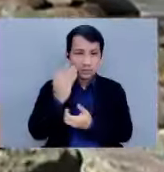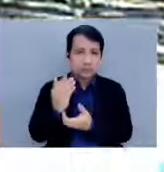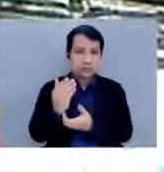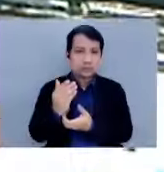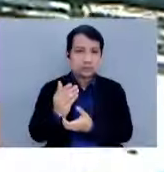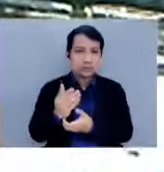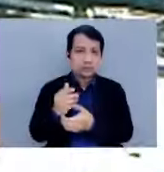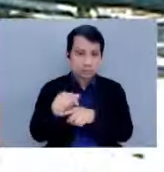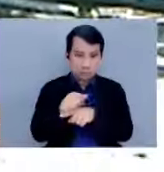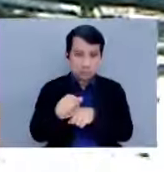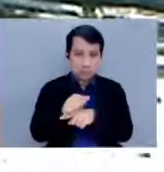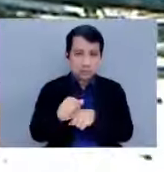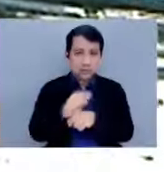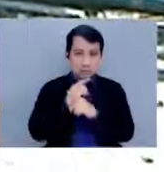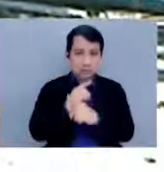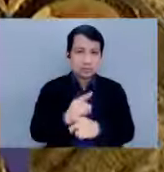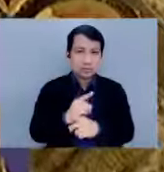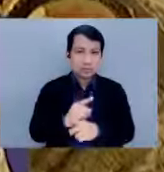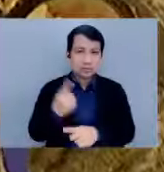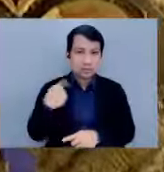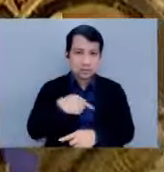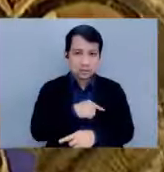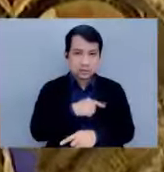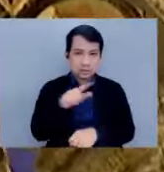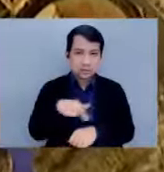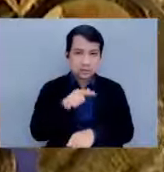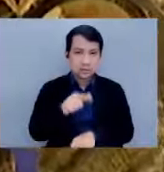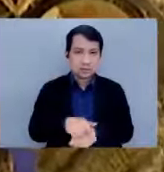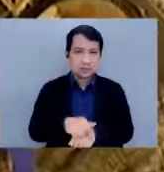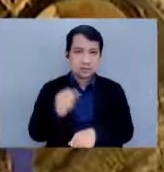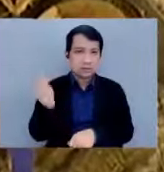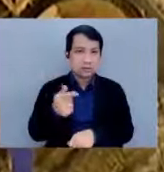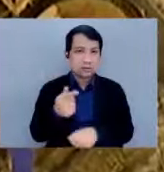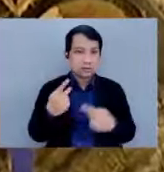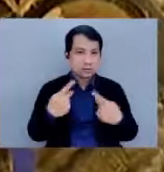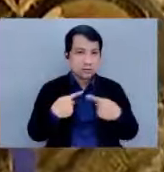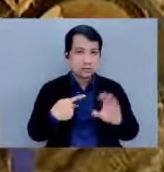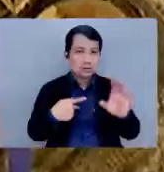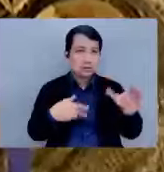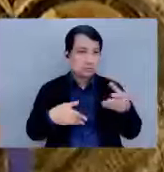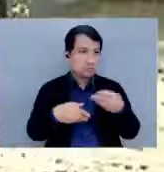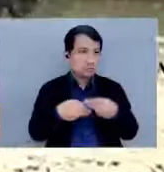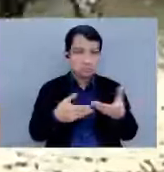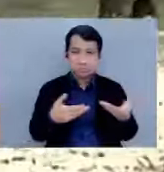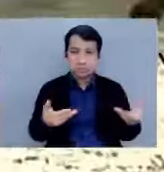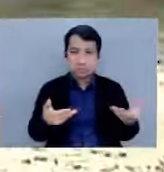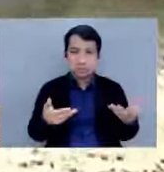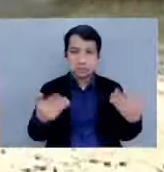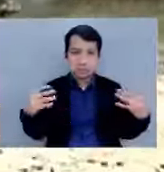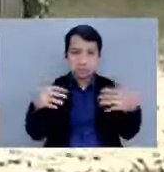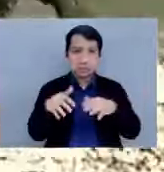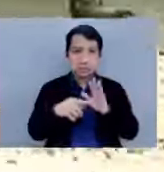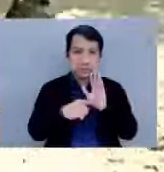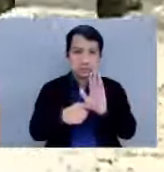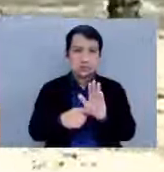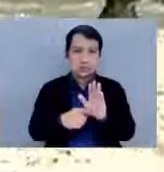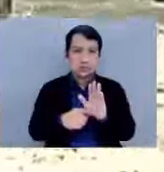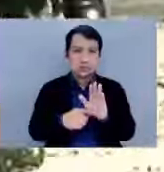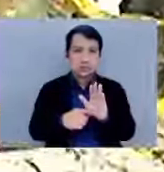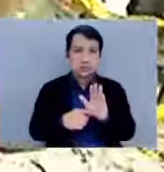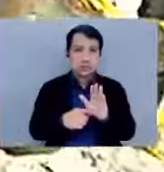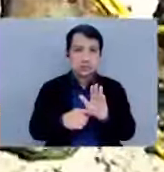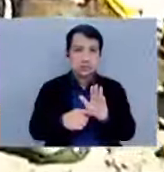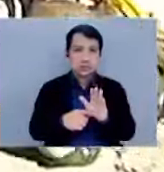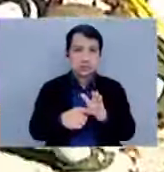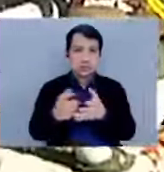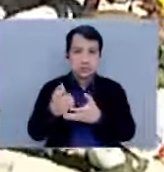sa pagdepensa sa ating teritoryo. Everything that we have is going to be put in full display in Balikatan. What we want to do is